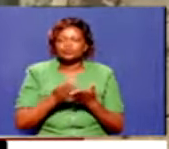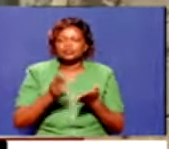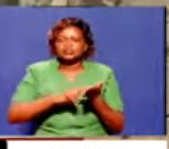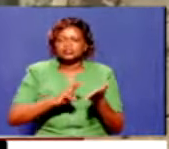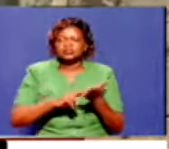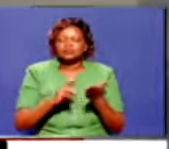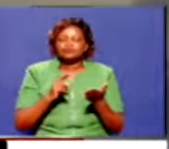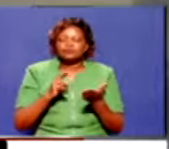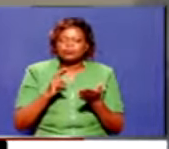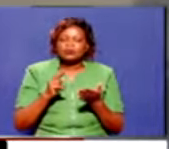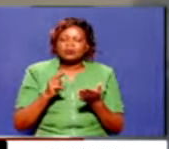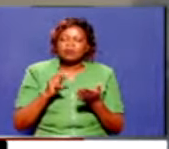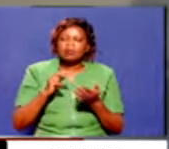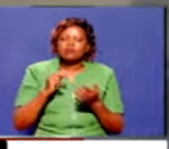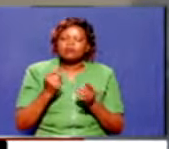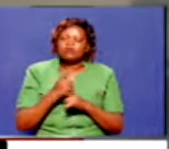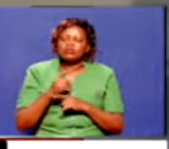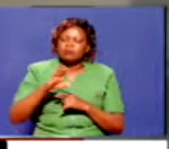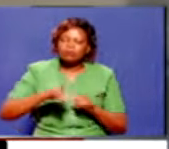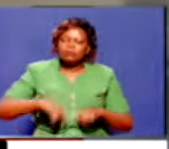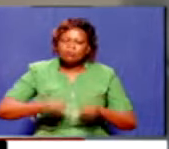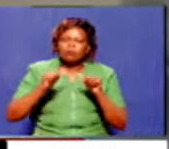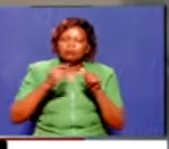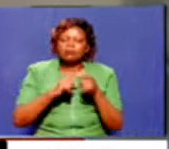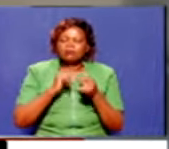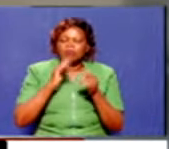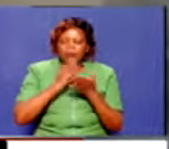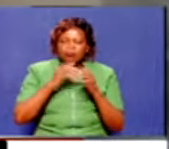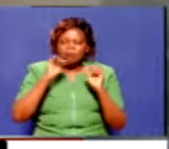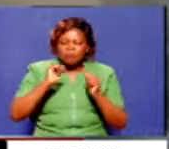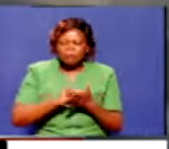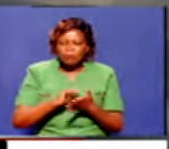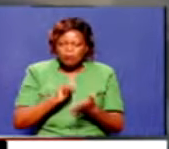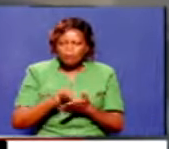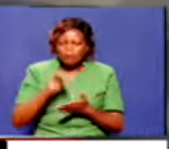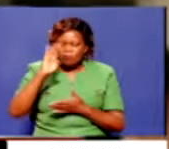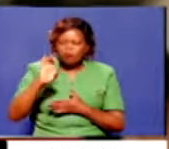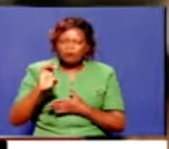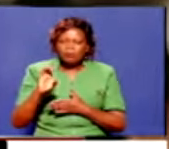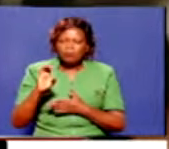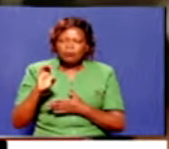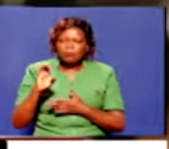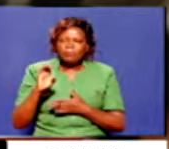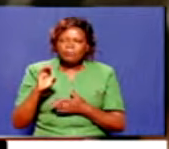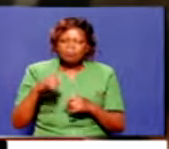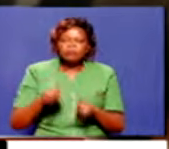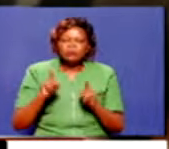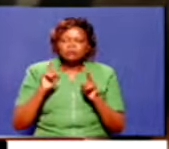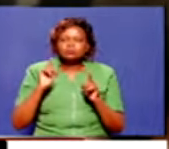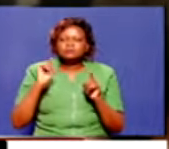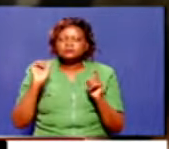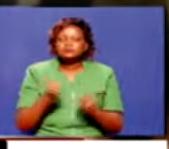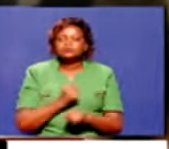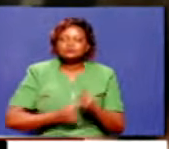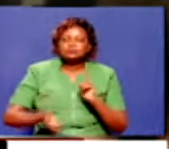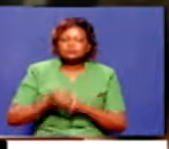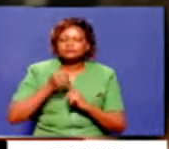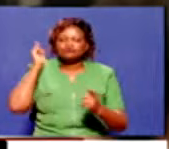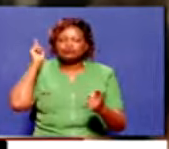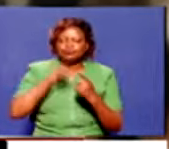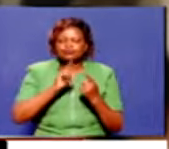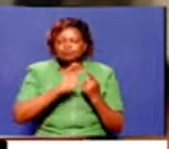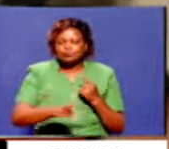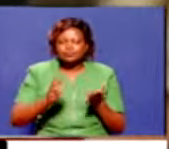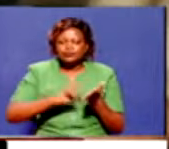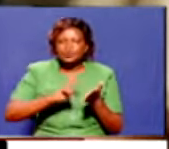bado utaendelea. Upo uwezekano kwamba tume ya uchaguzi humu nchini haitafikia lengo lake la kuwasajili wapiga